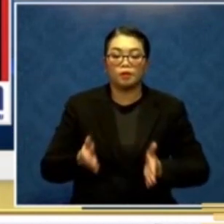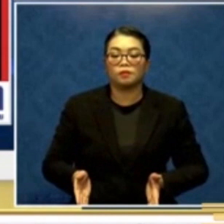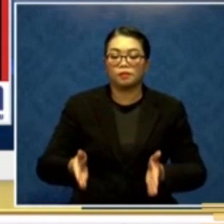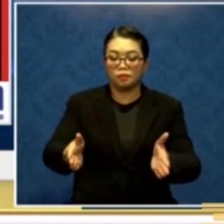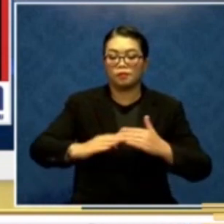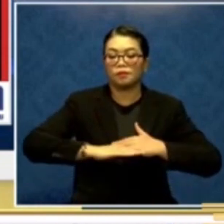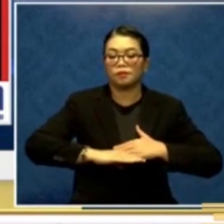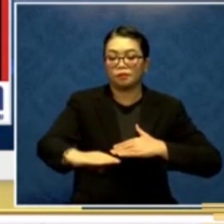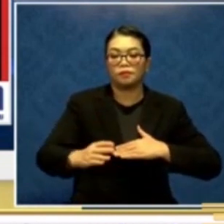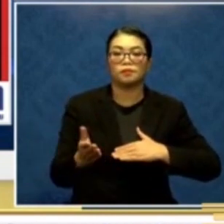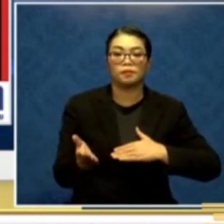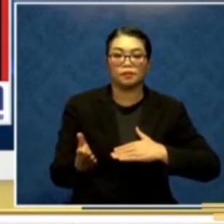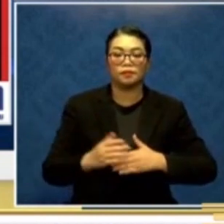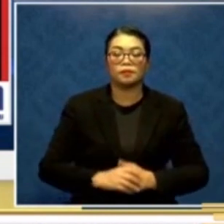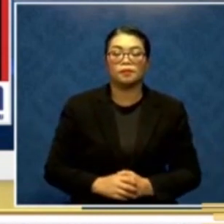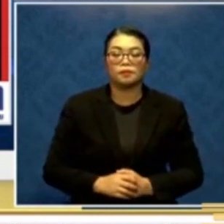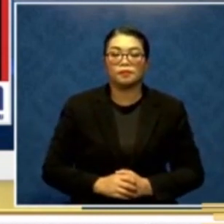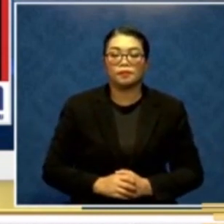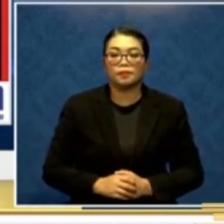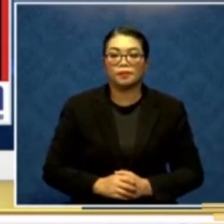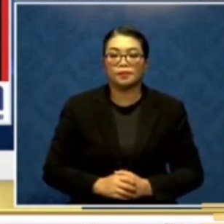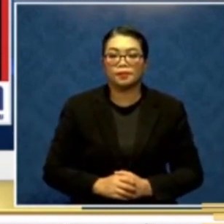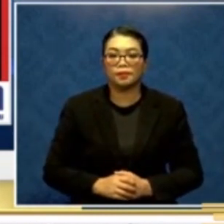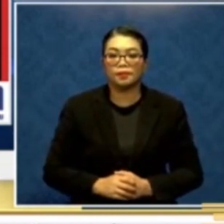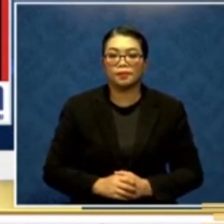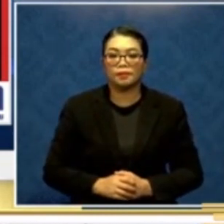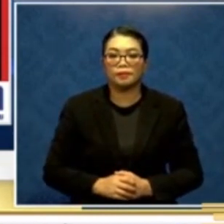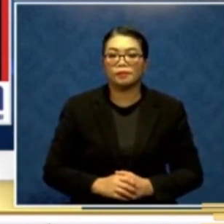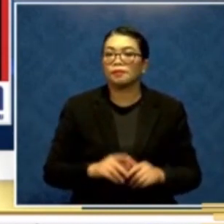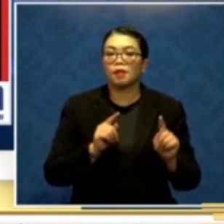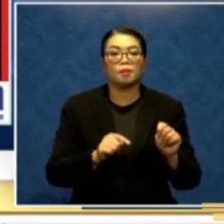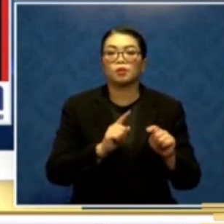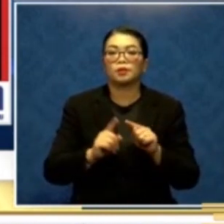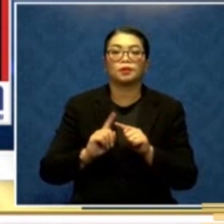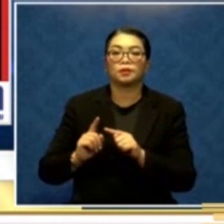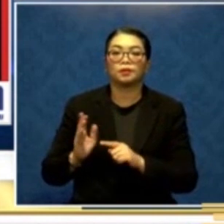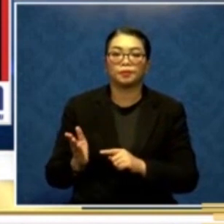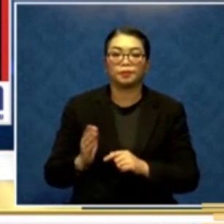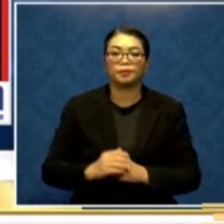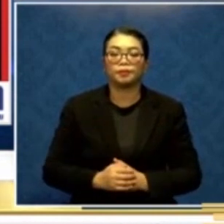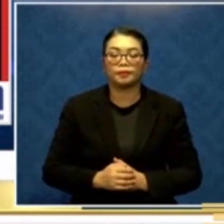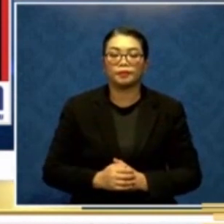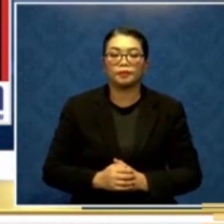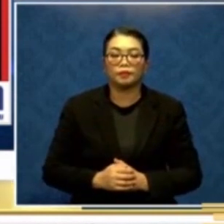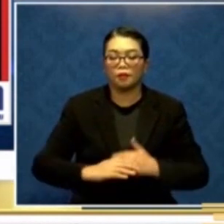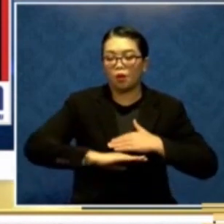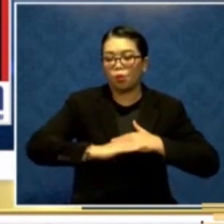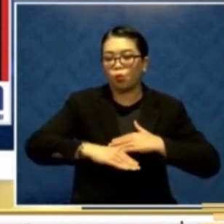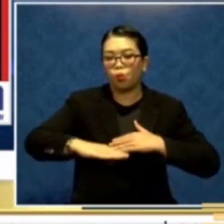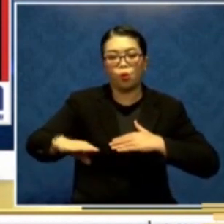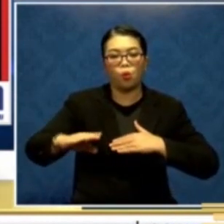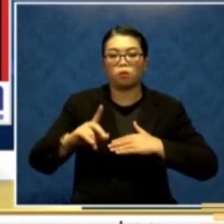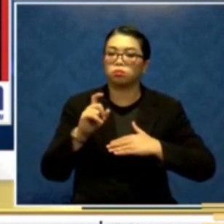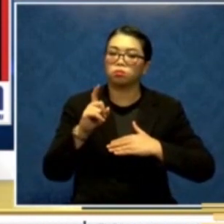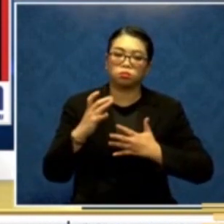ขอถนนเชื่อมบ้านสำโรง ไปบานโคกก่อง ตำบนหนองแดง ชำรุษเสียหาย